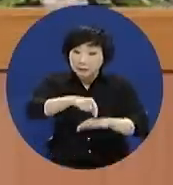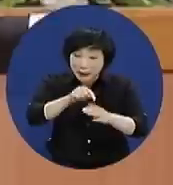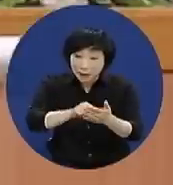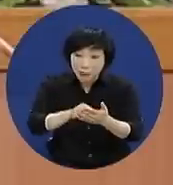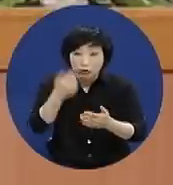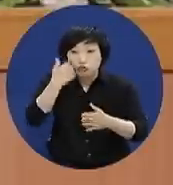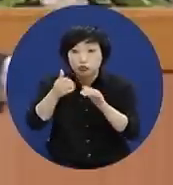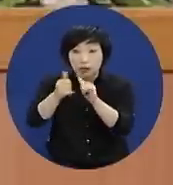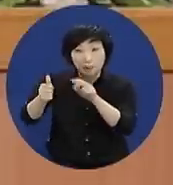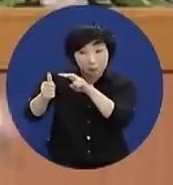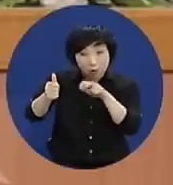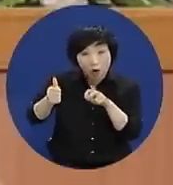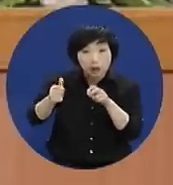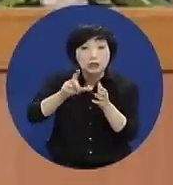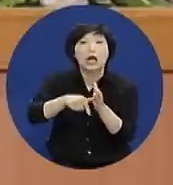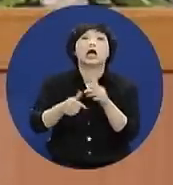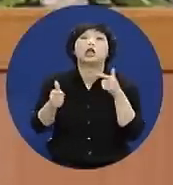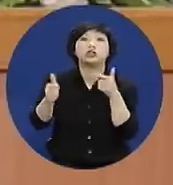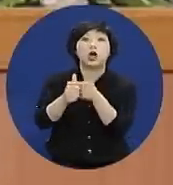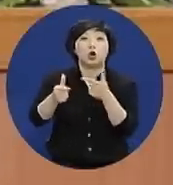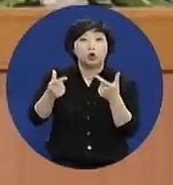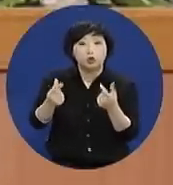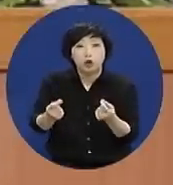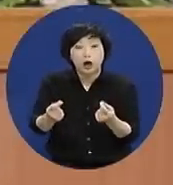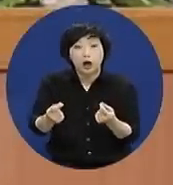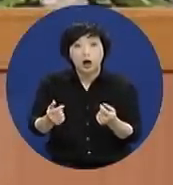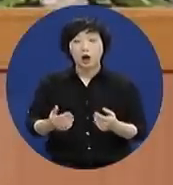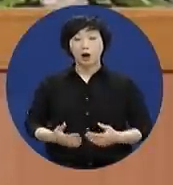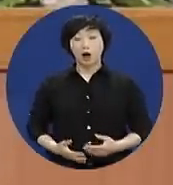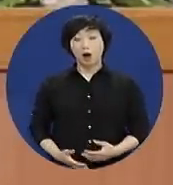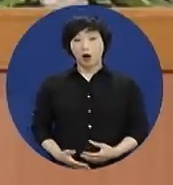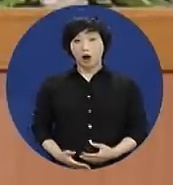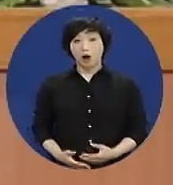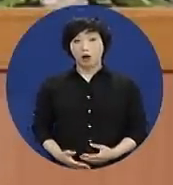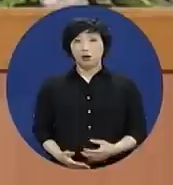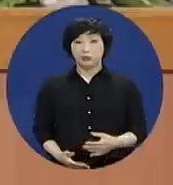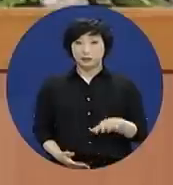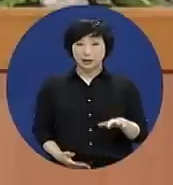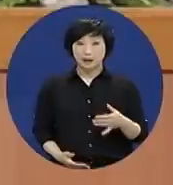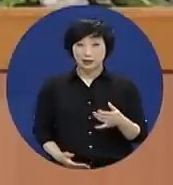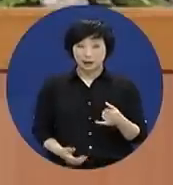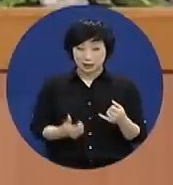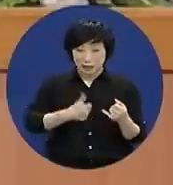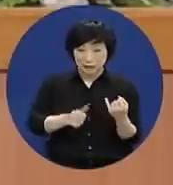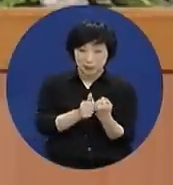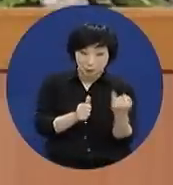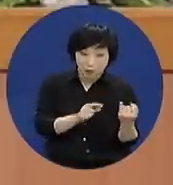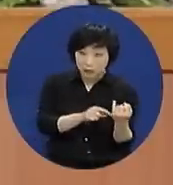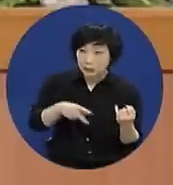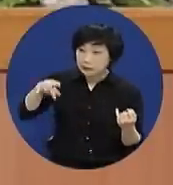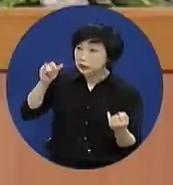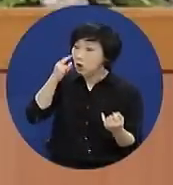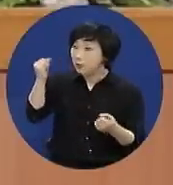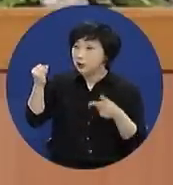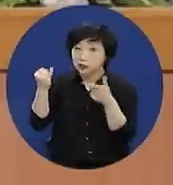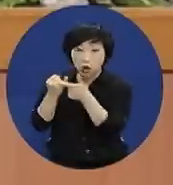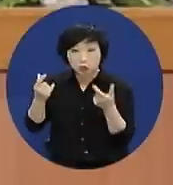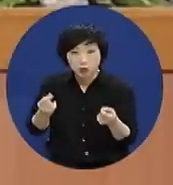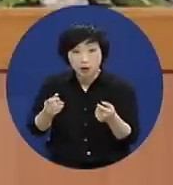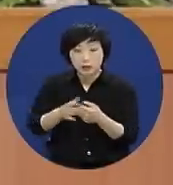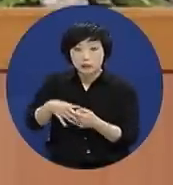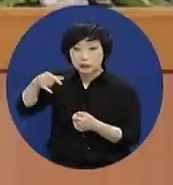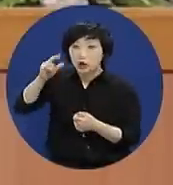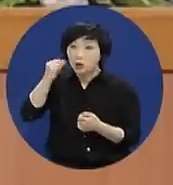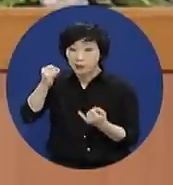れます誰でも情欲を抱いて女を見るものはすでに心の中で関金を犯したのですさらでも兄弟を